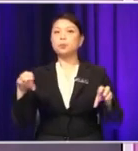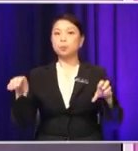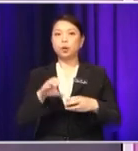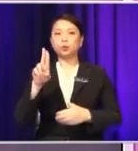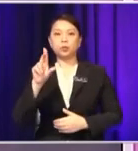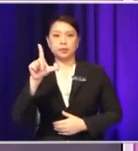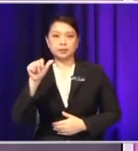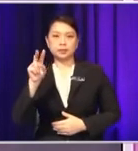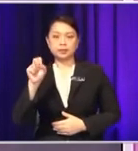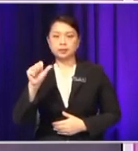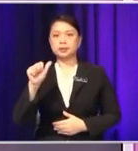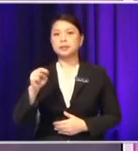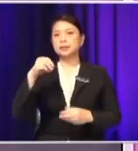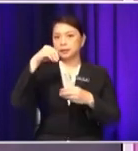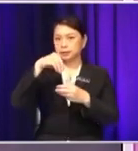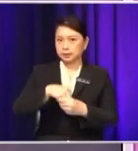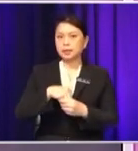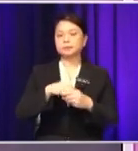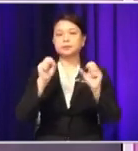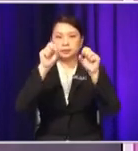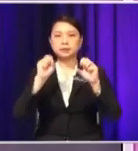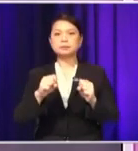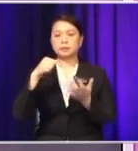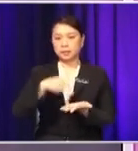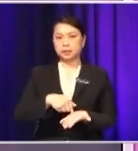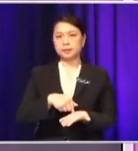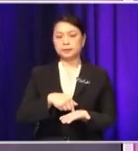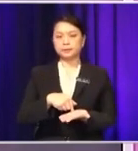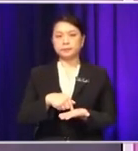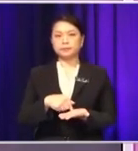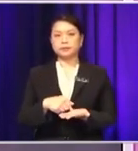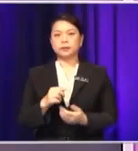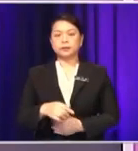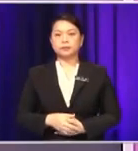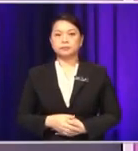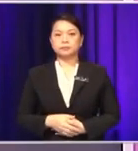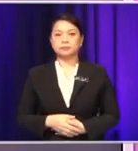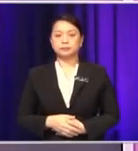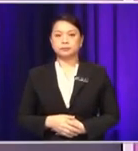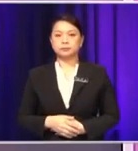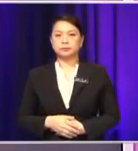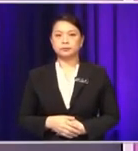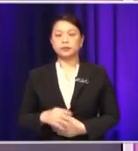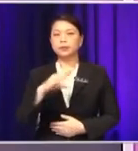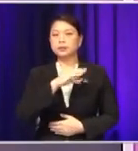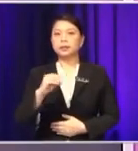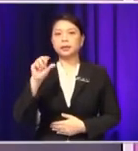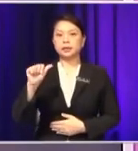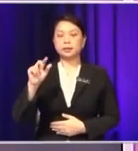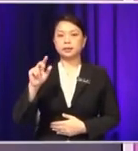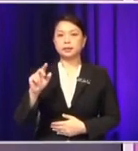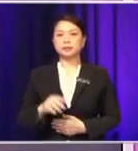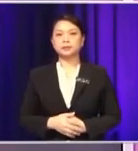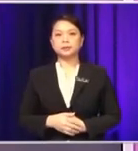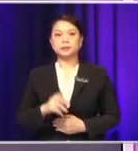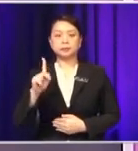dalam sistem tersebut. Dan untuk anggota kumpulan pelaksana, mereka adalah untuk memperbanyakkan bahan ujian ataupun bahan pentaksiran